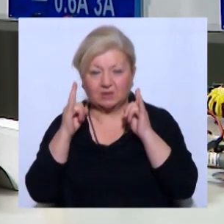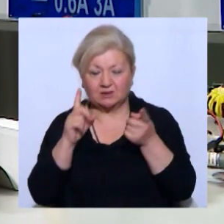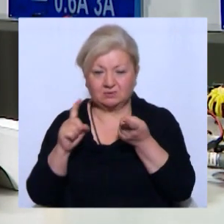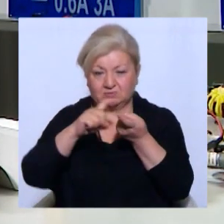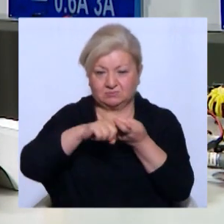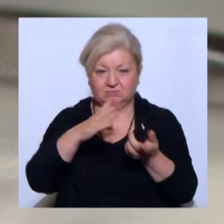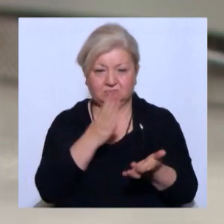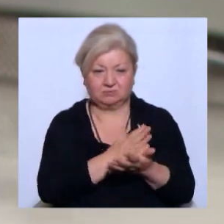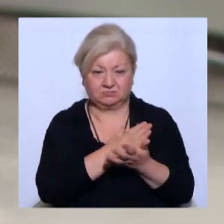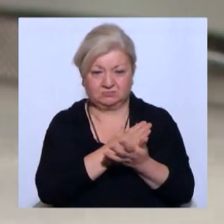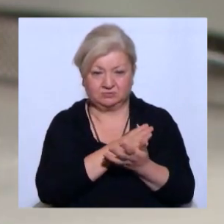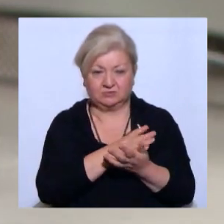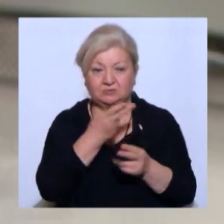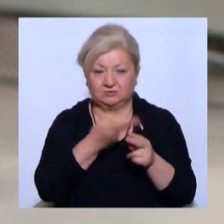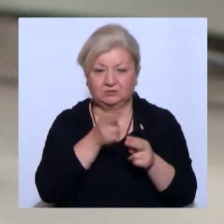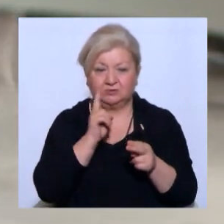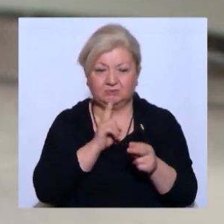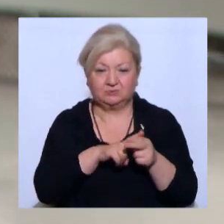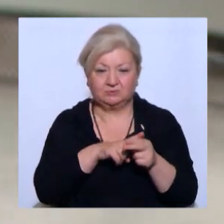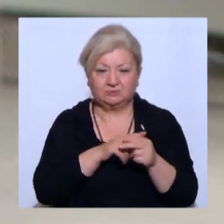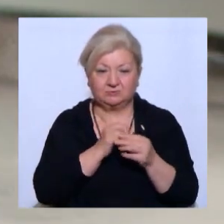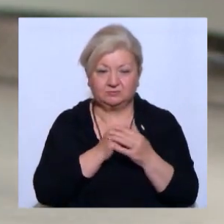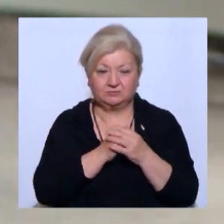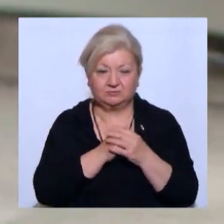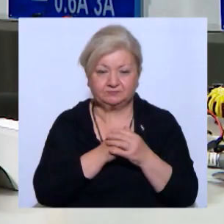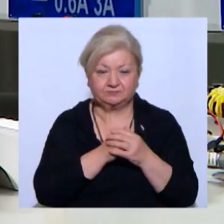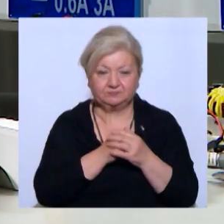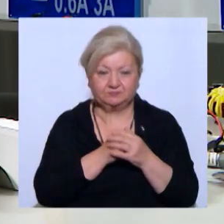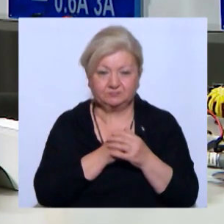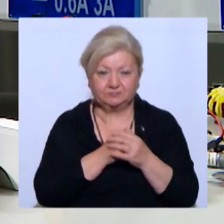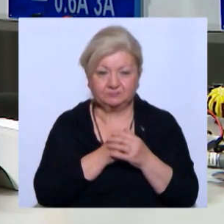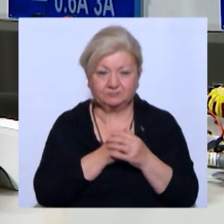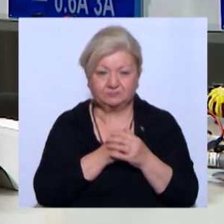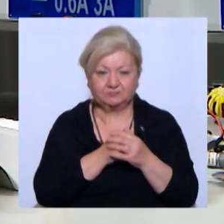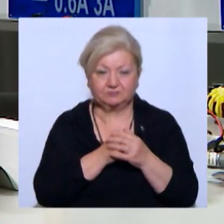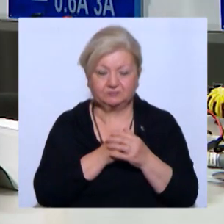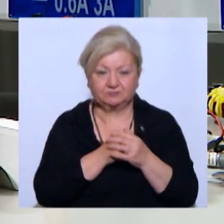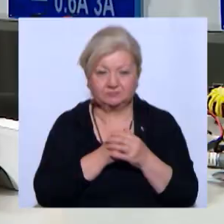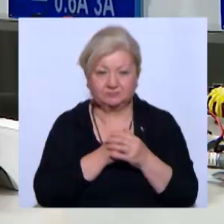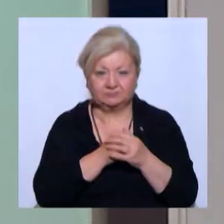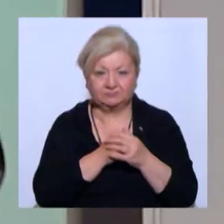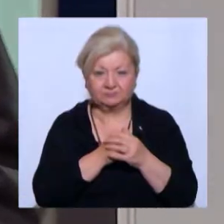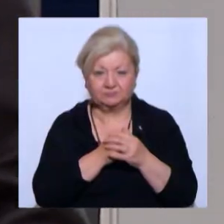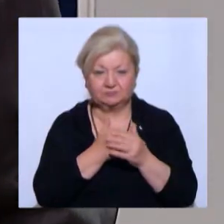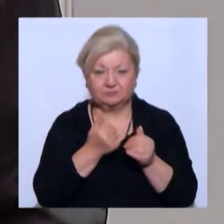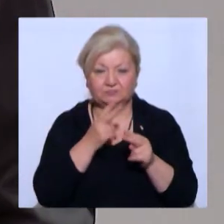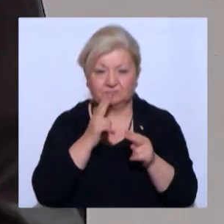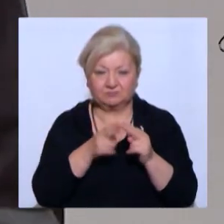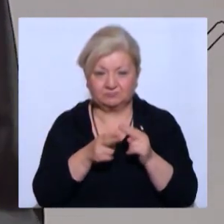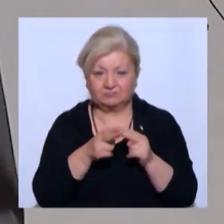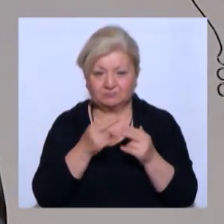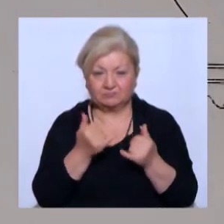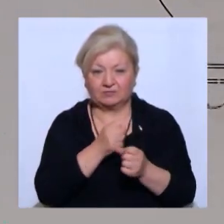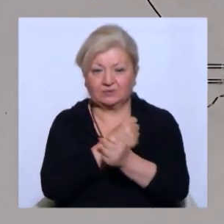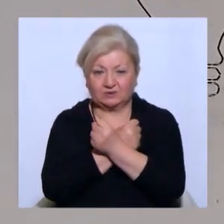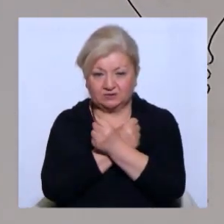ულტრაბგერასთან არის დაკავშირებული, კონკრეტულად ფოკუსირებულ ულტრაბგერასთან. ეხლა შევისვენოთ